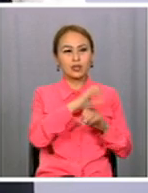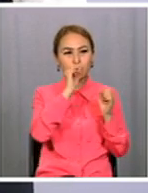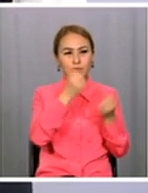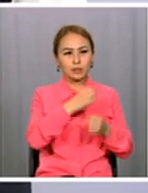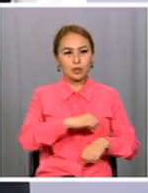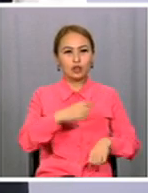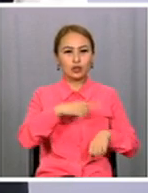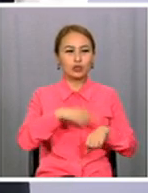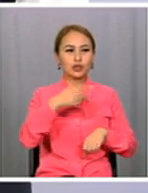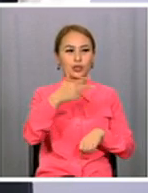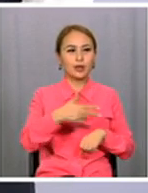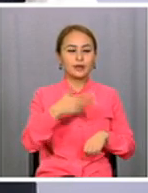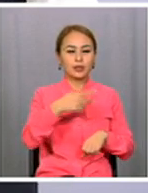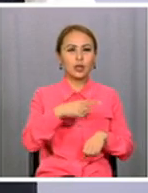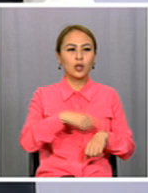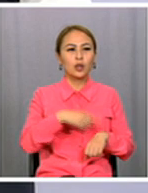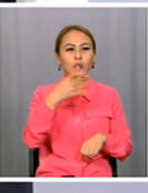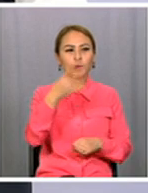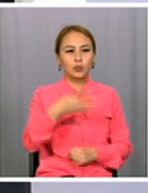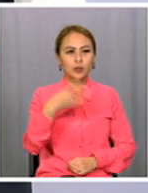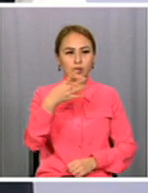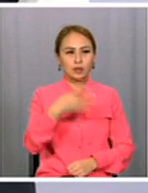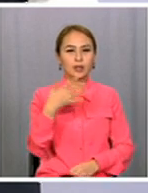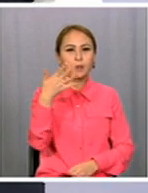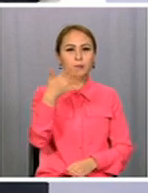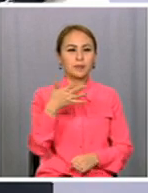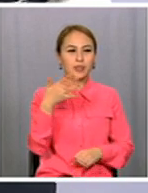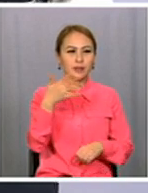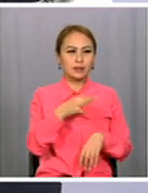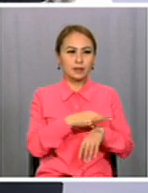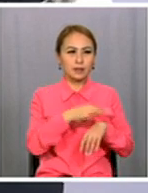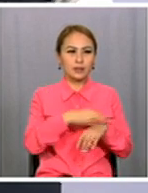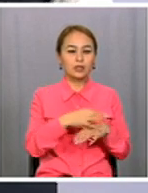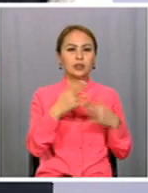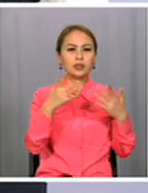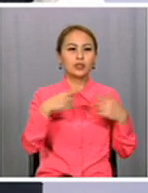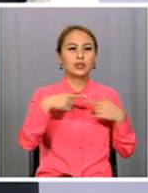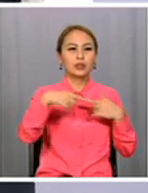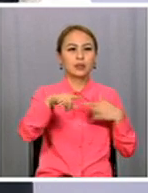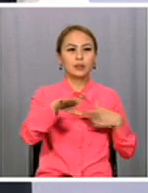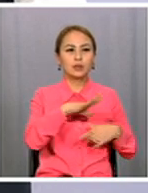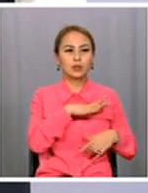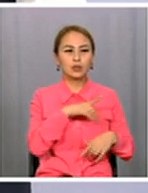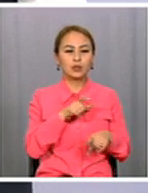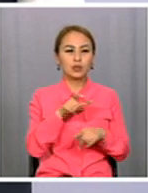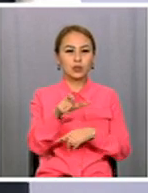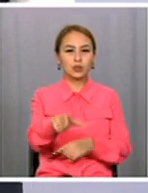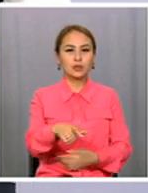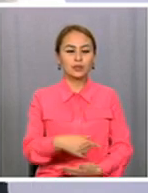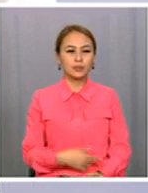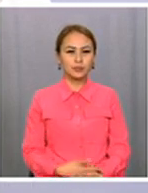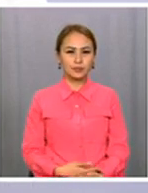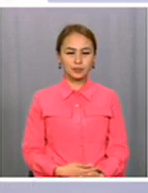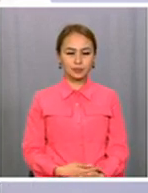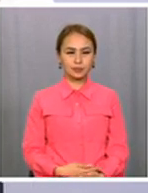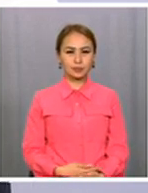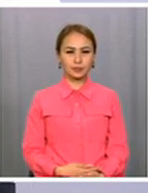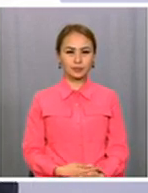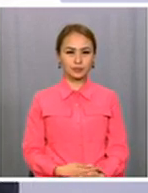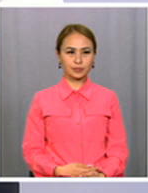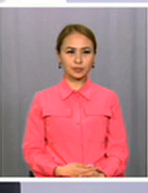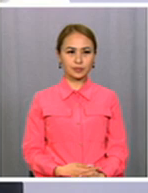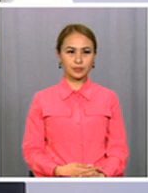жылдамдықпен 3 сағатта, 4 сағатта және 5 сағатта неше километр жол жүреді.